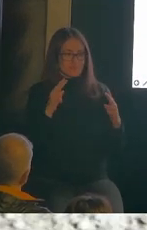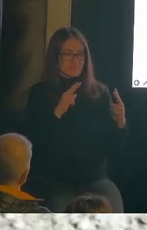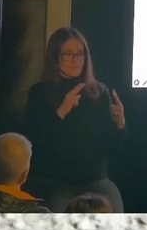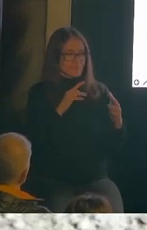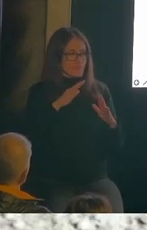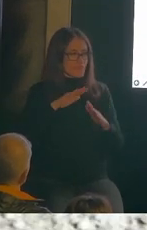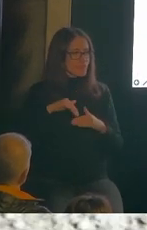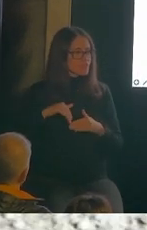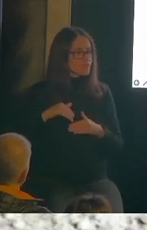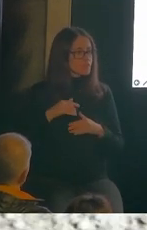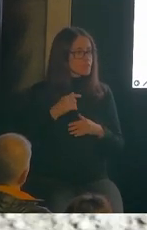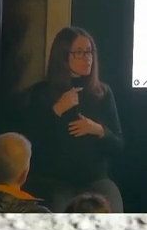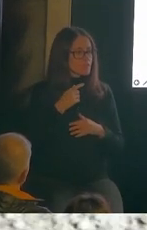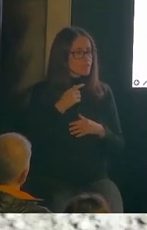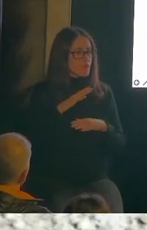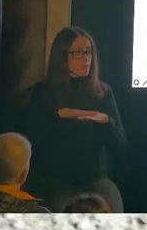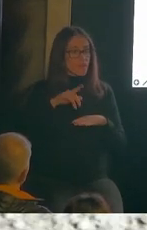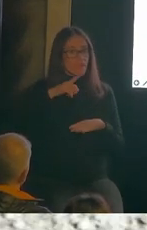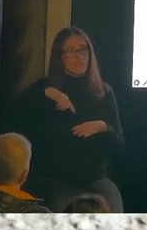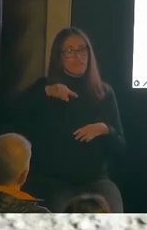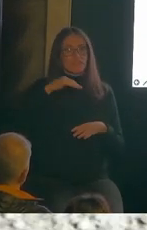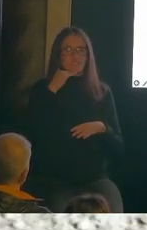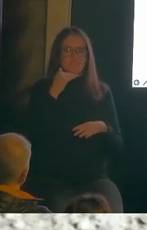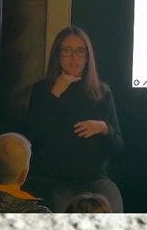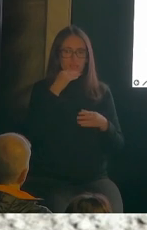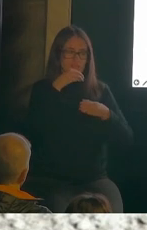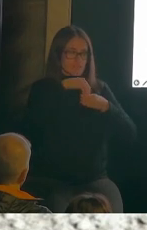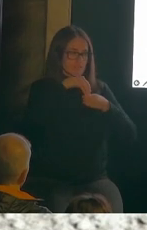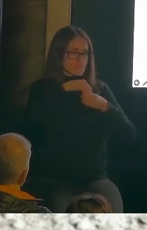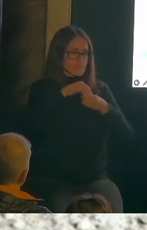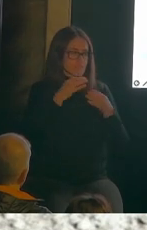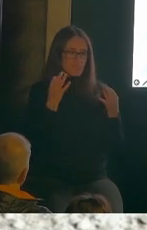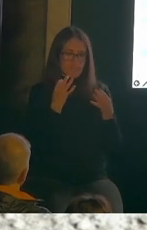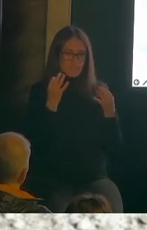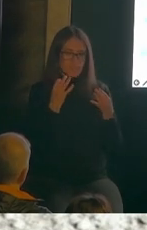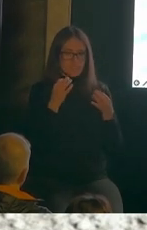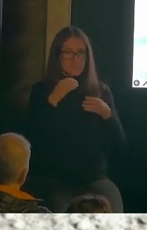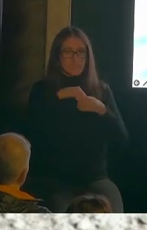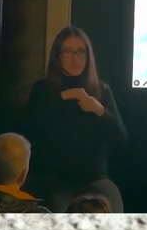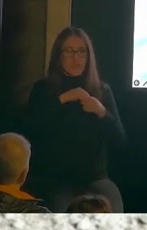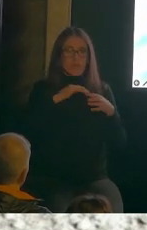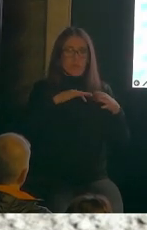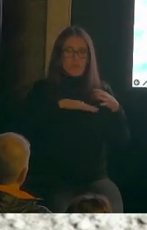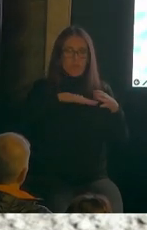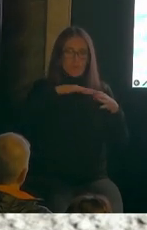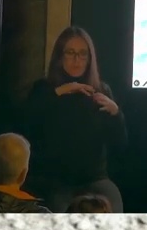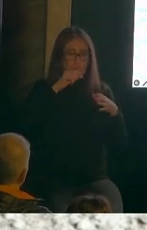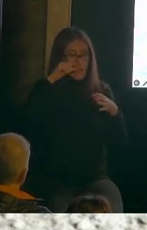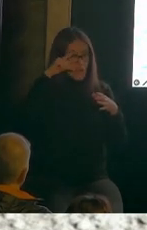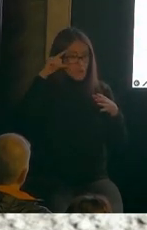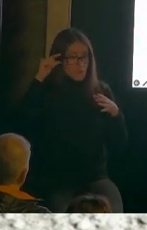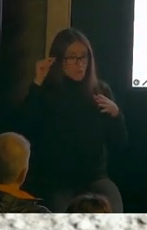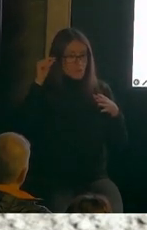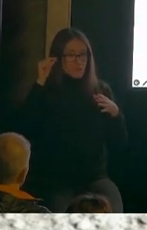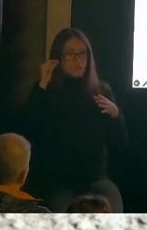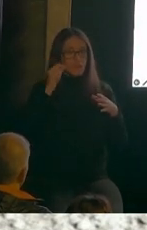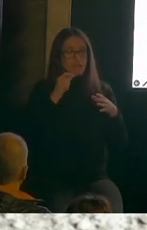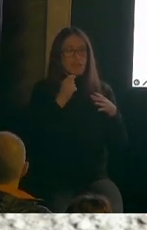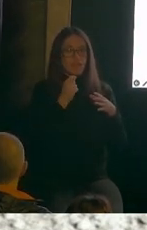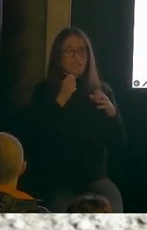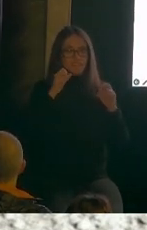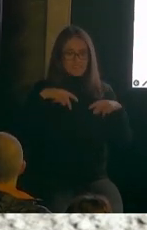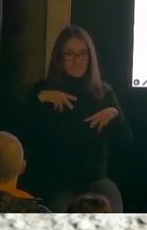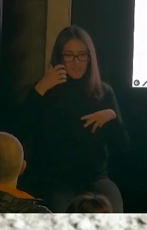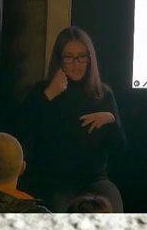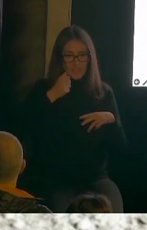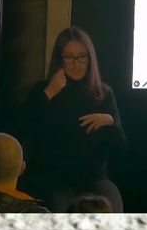menys sapigueu per què està format aquest individual. És una mousse d'ametlla sense lactosa, després una compota